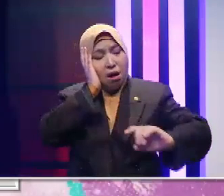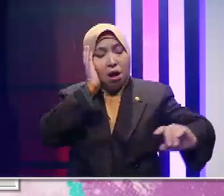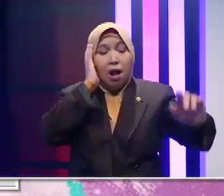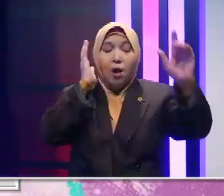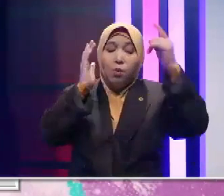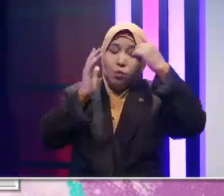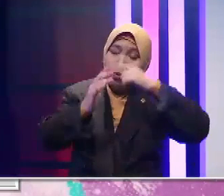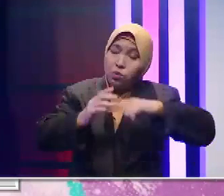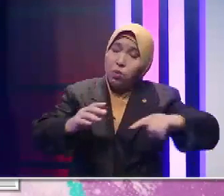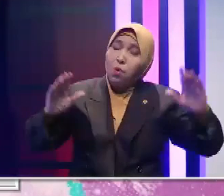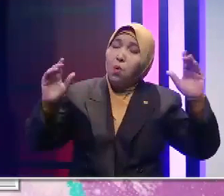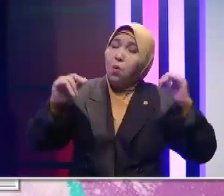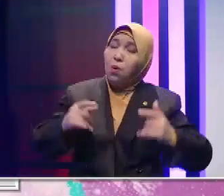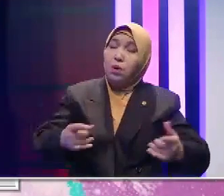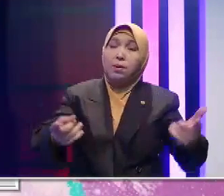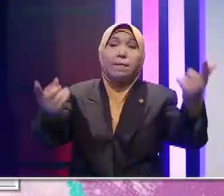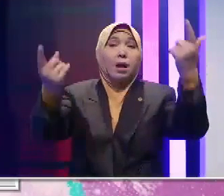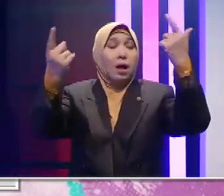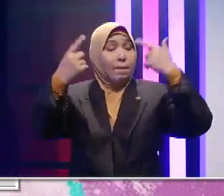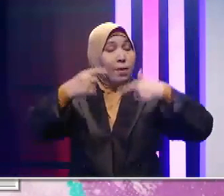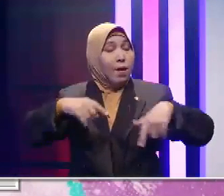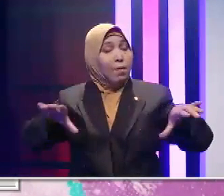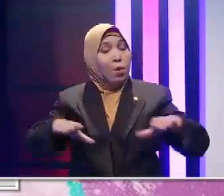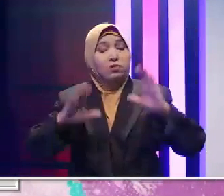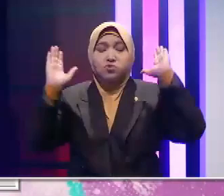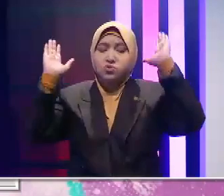idza nudiya